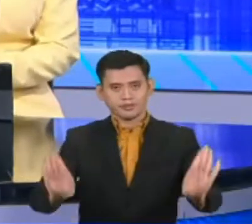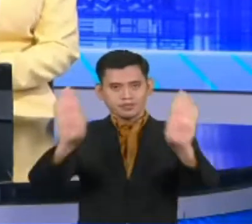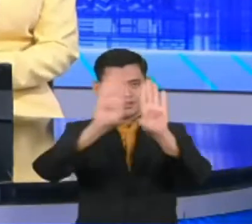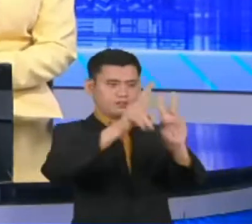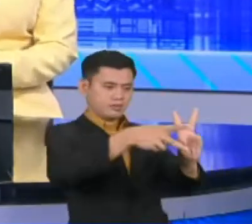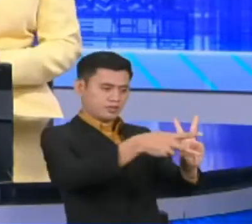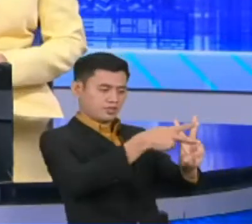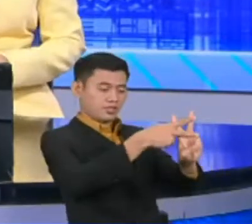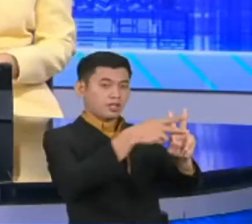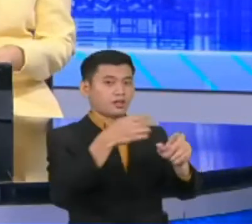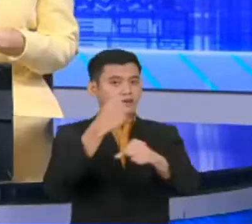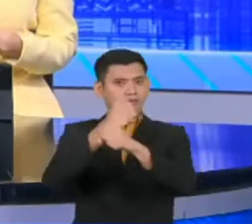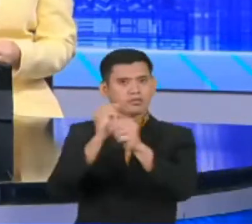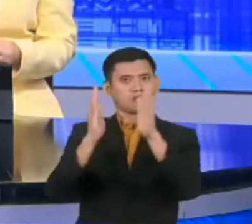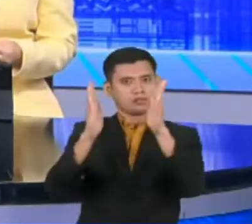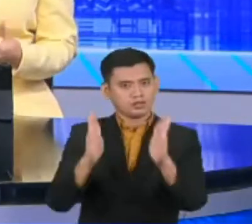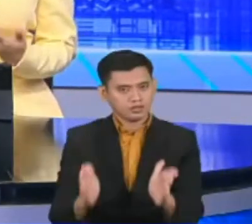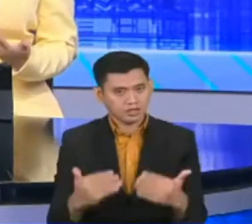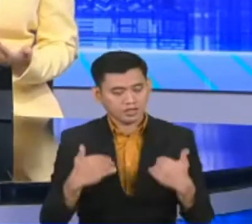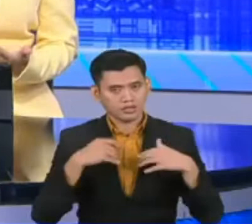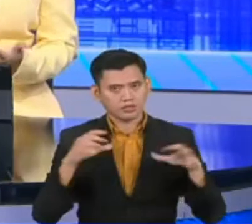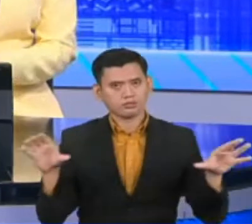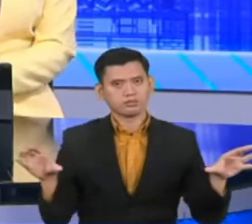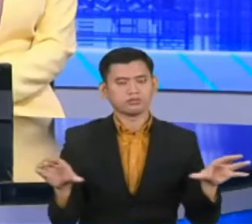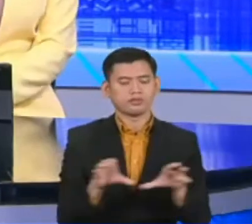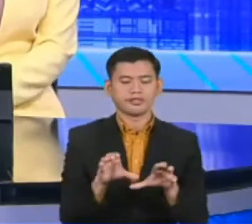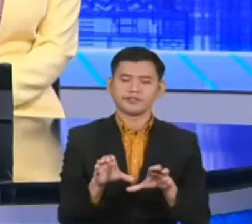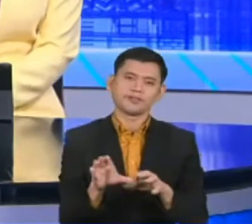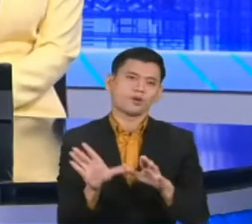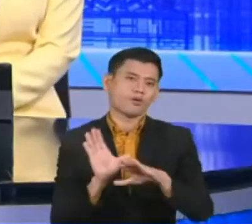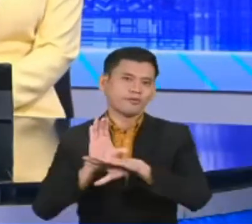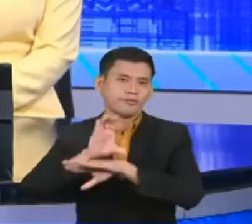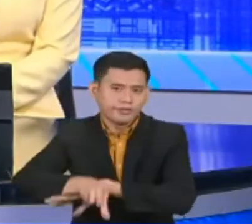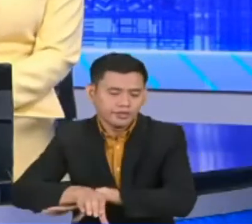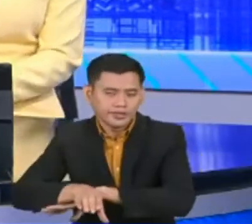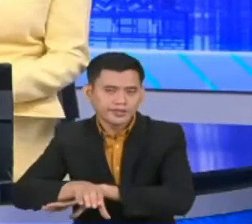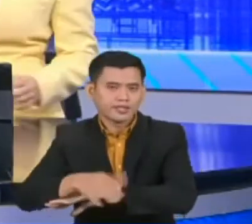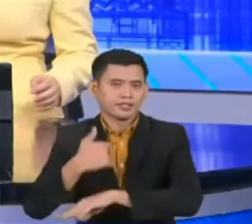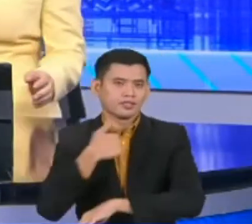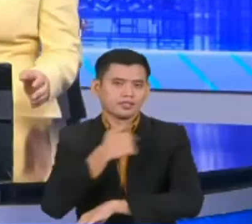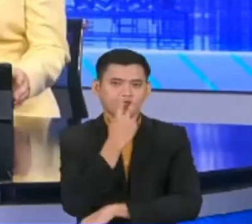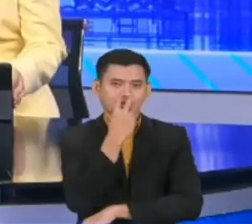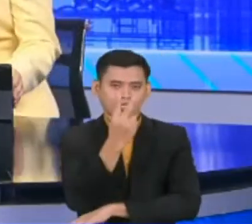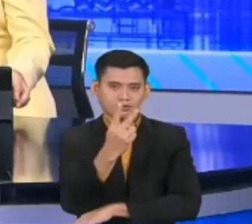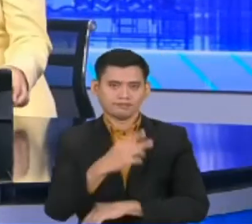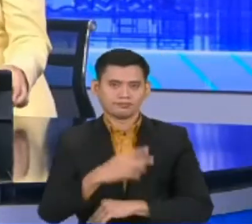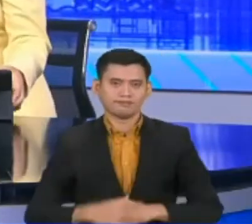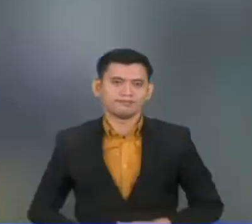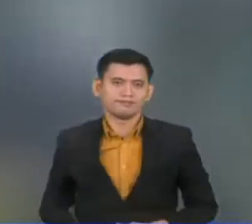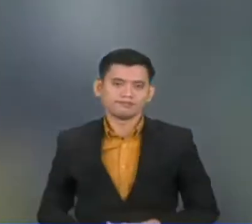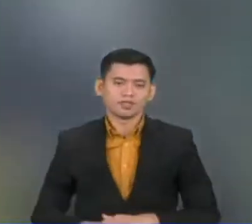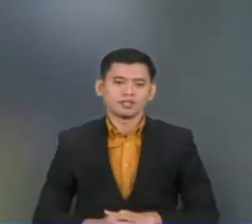seorang pekerja melakukan sesuatu di luar batasan. Ya. Saksikan.